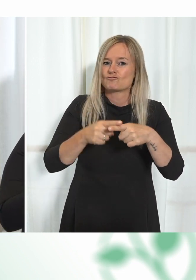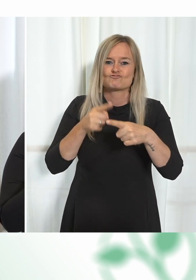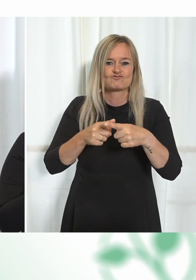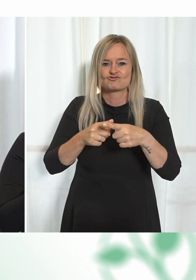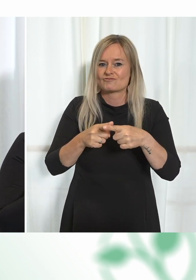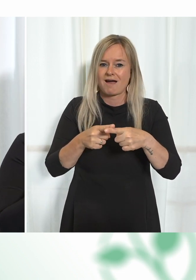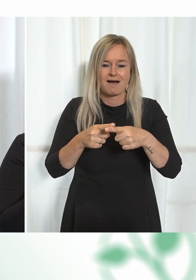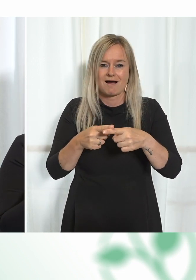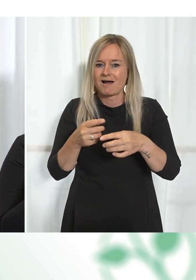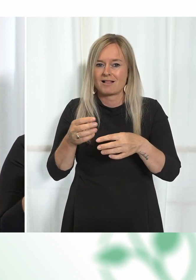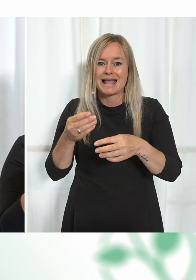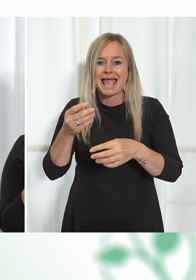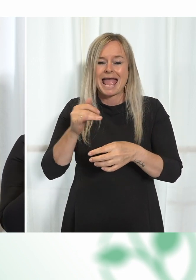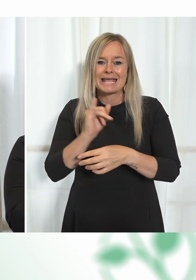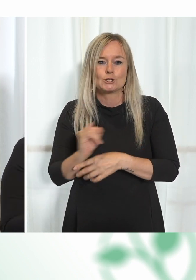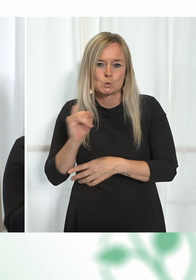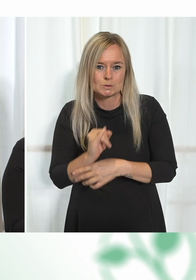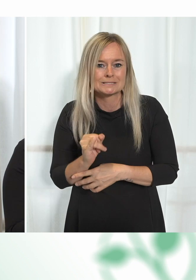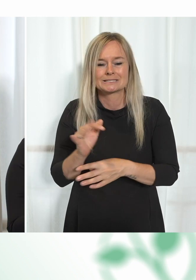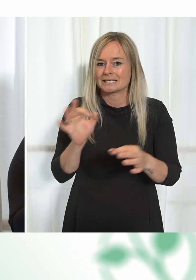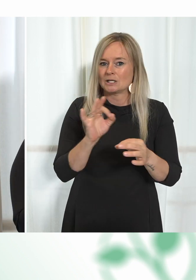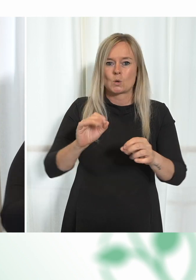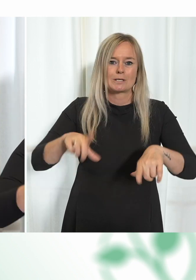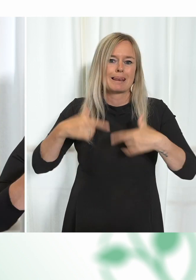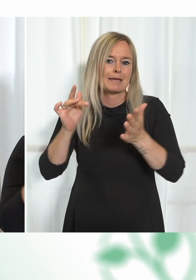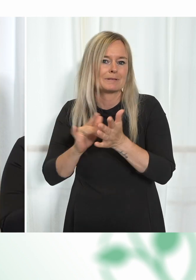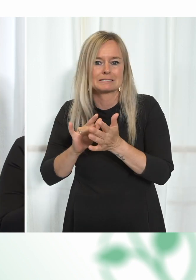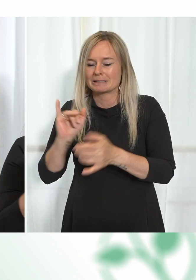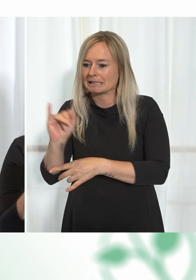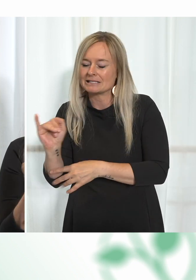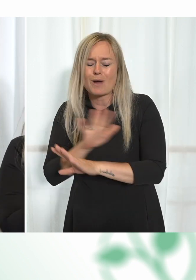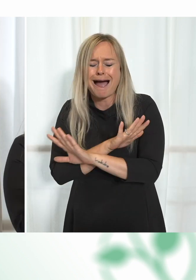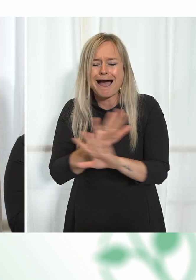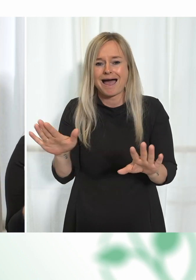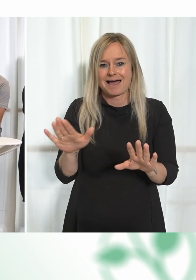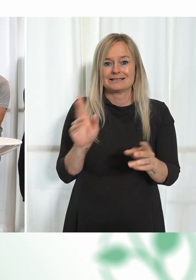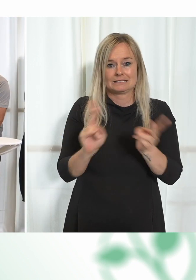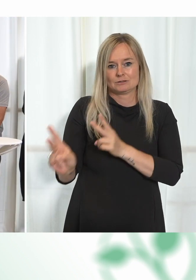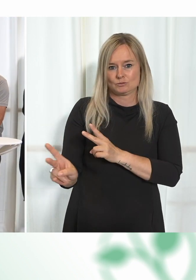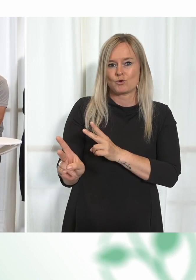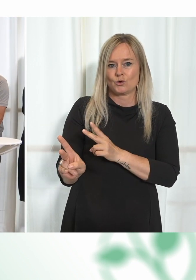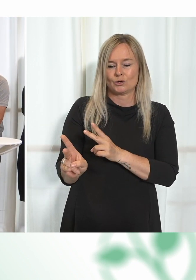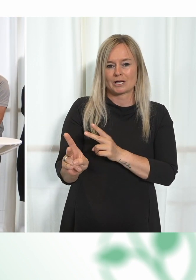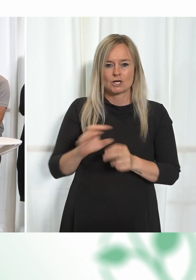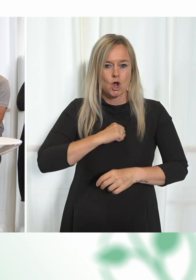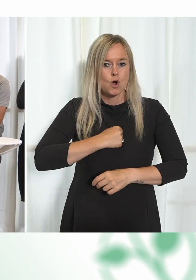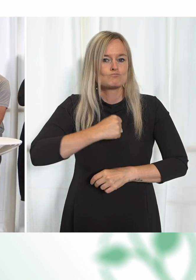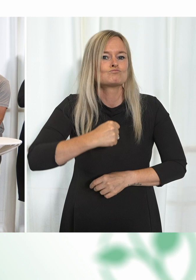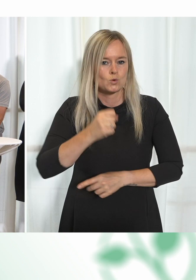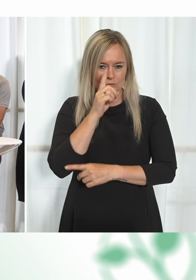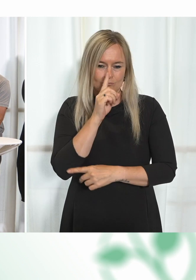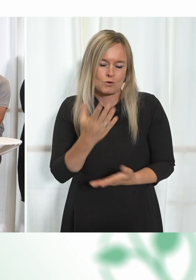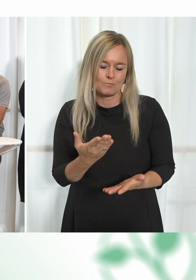bewiesen, aber auch in vielen anderen Bereichen, wenn man sich nur traut, das auszuprobieren. Also auch da keine Grenzen gesetzt. Herzlichen